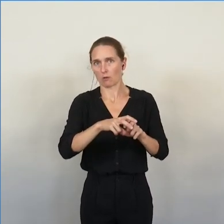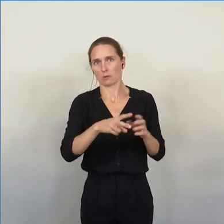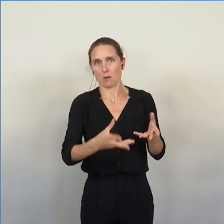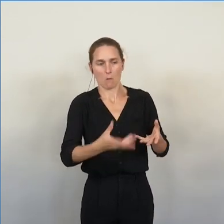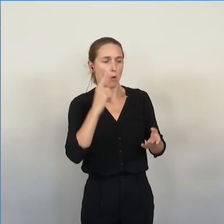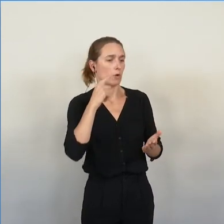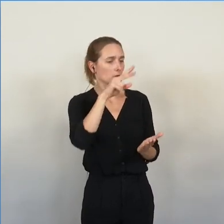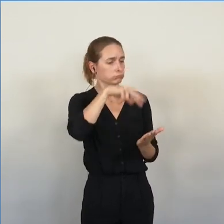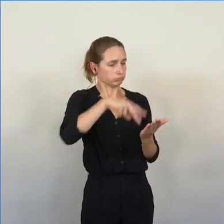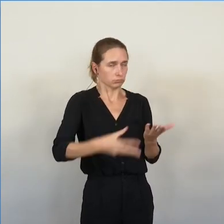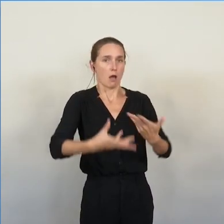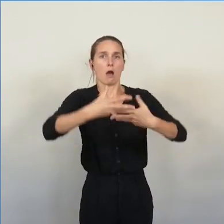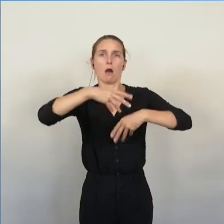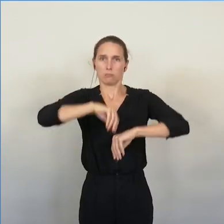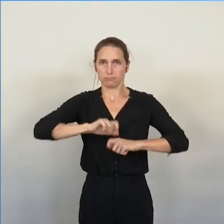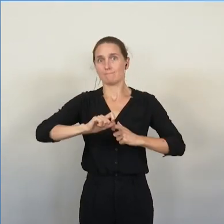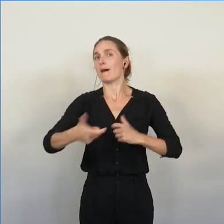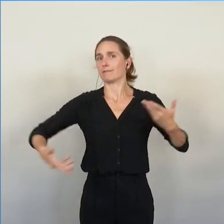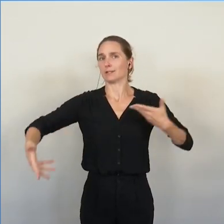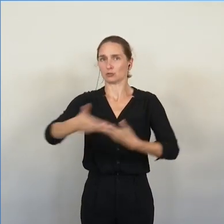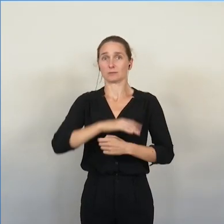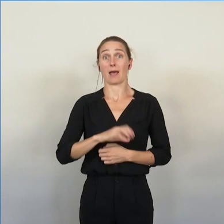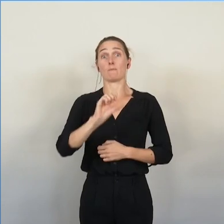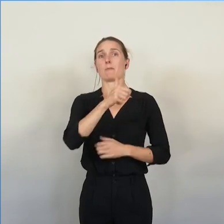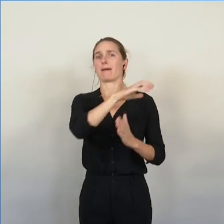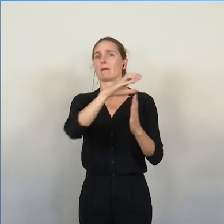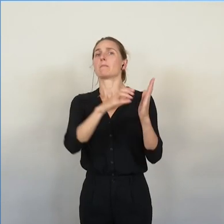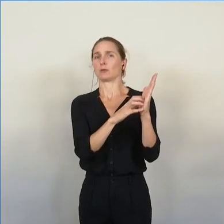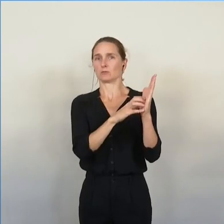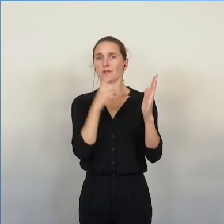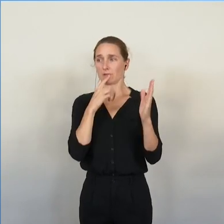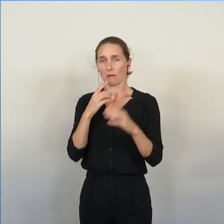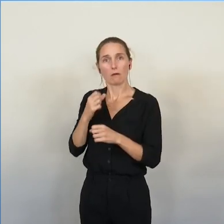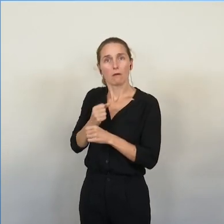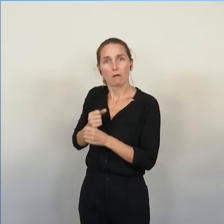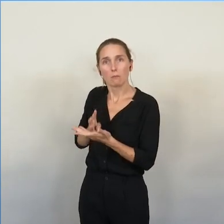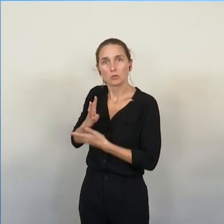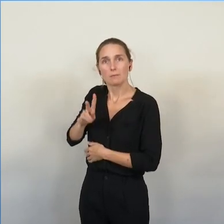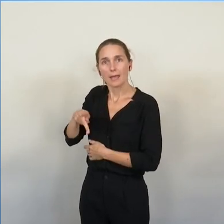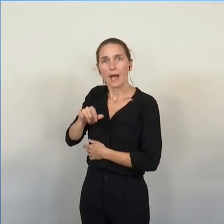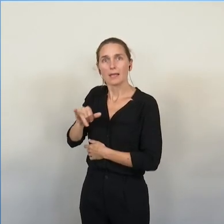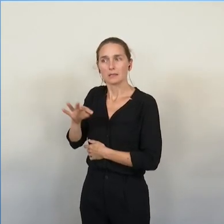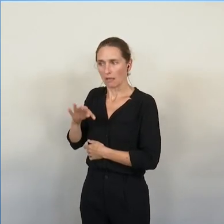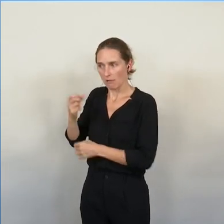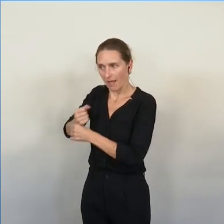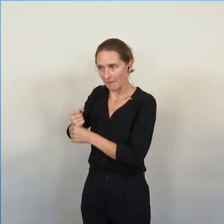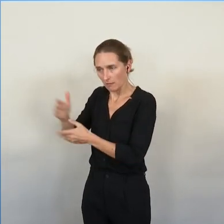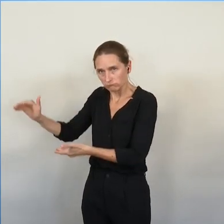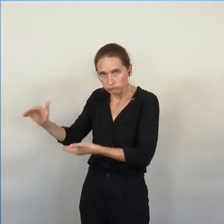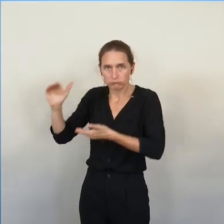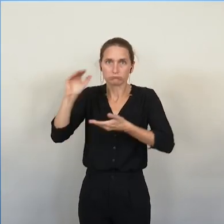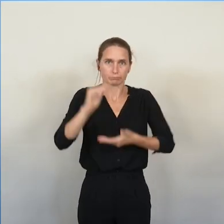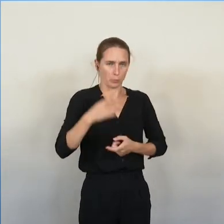ce qui nous amène ça c'était pour la première délibération on prend en compte les travaux du pait travaux de prospective agricole et